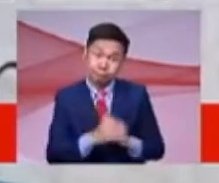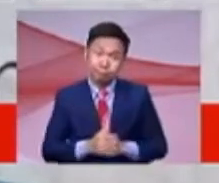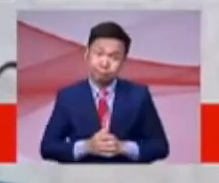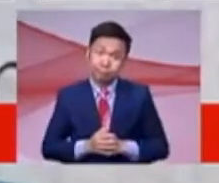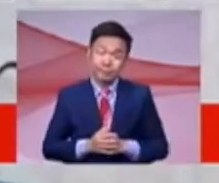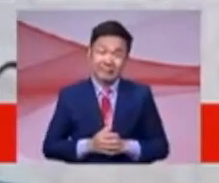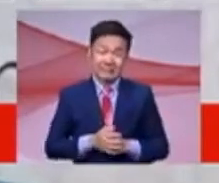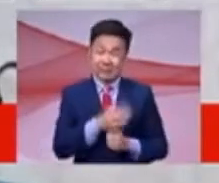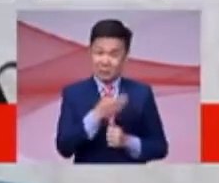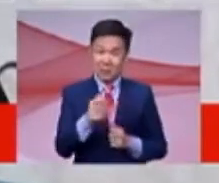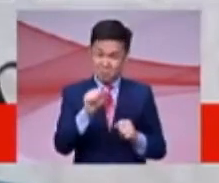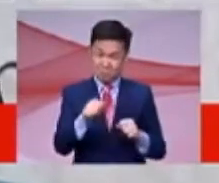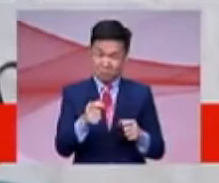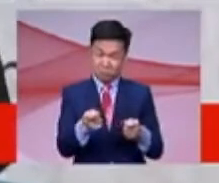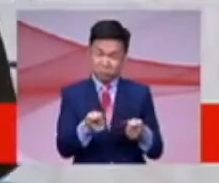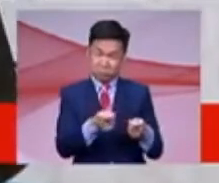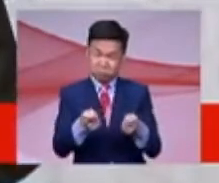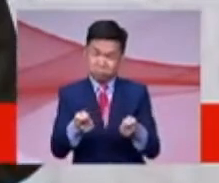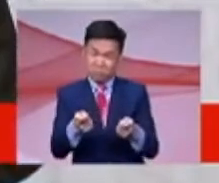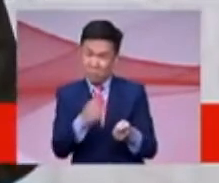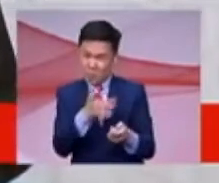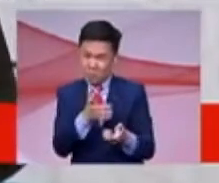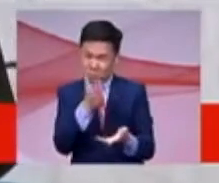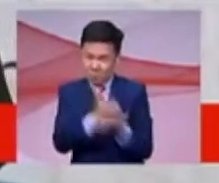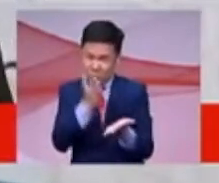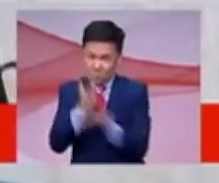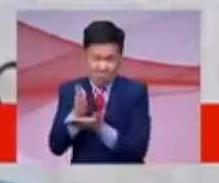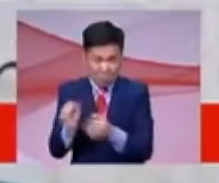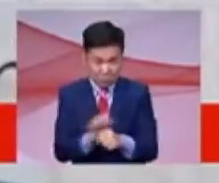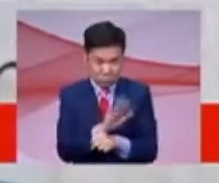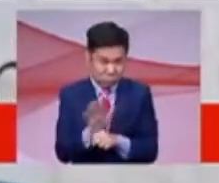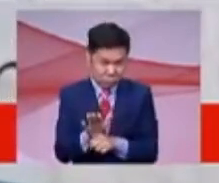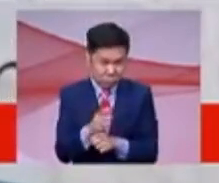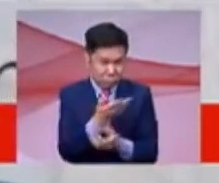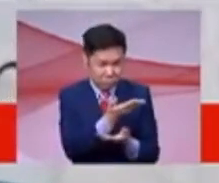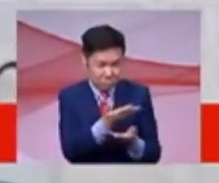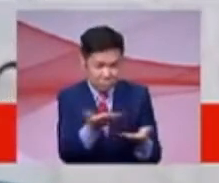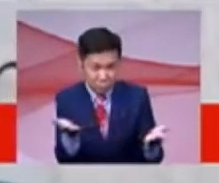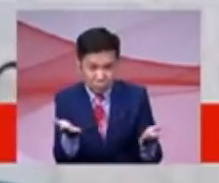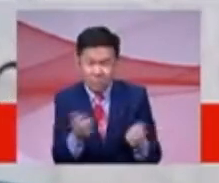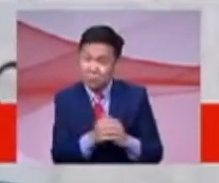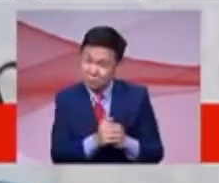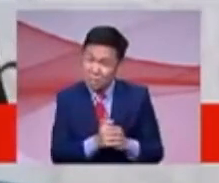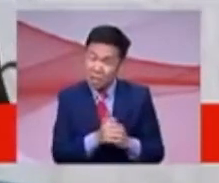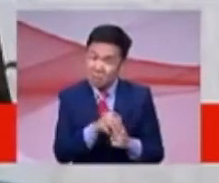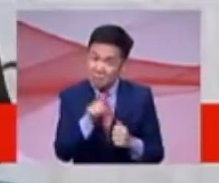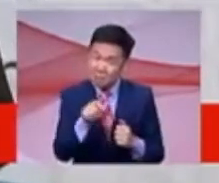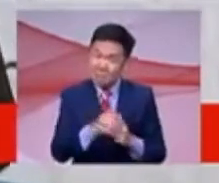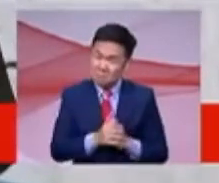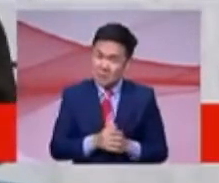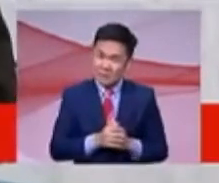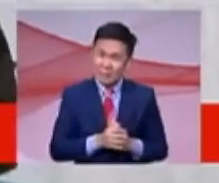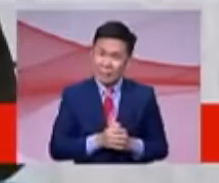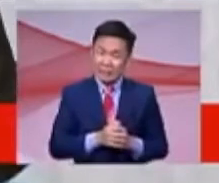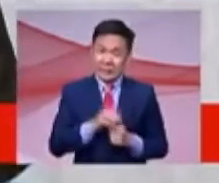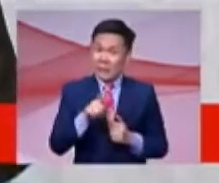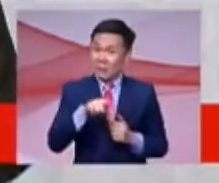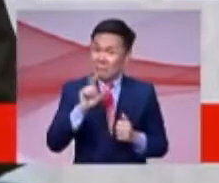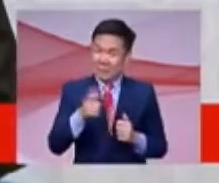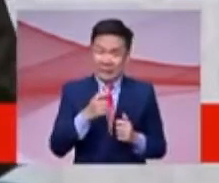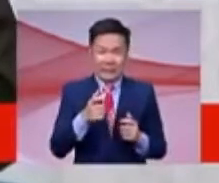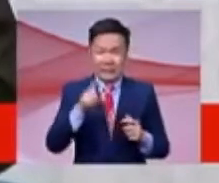kepada kita untuk memutuskan rantaian jangkitan COVID-19. Bergantung kepada kita untuk mengambil tindakan